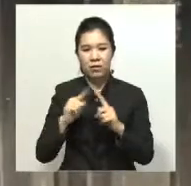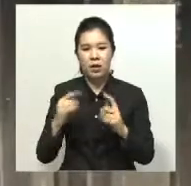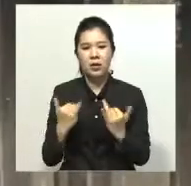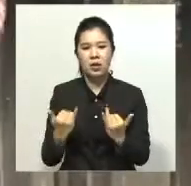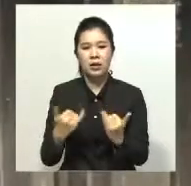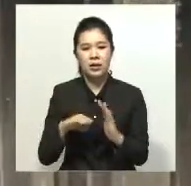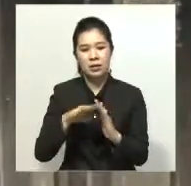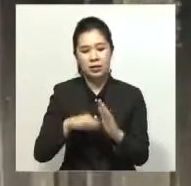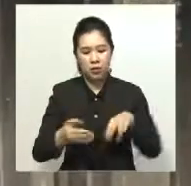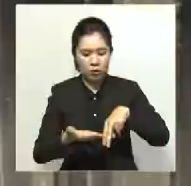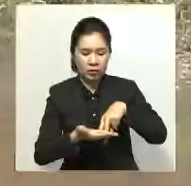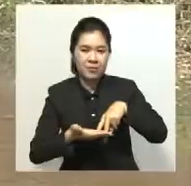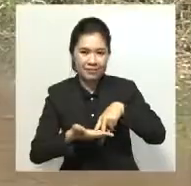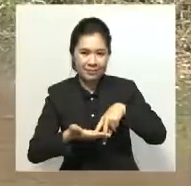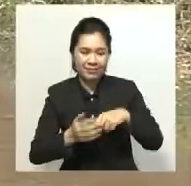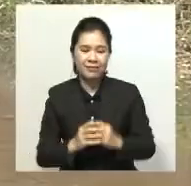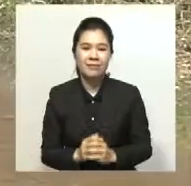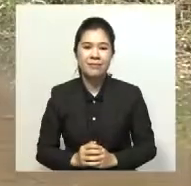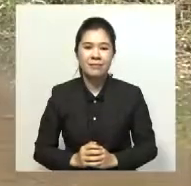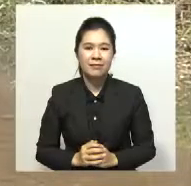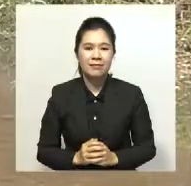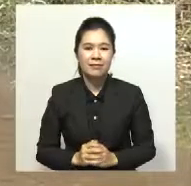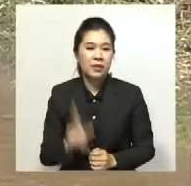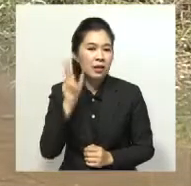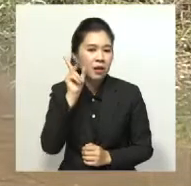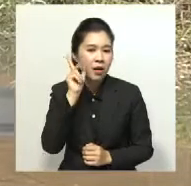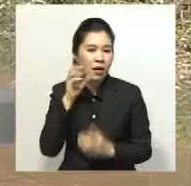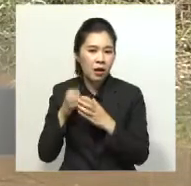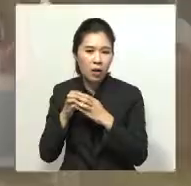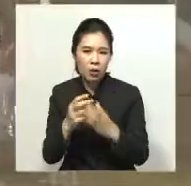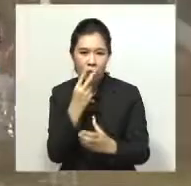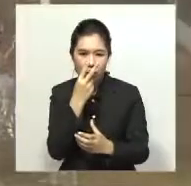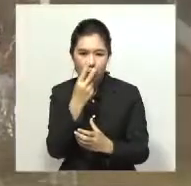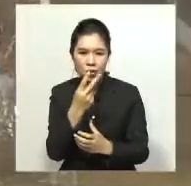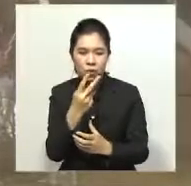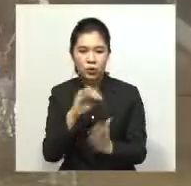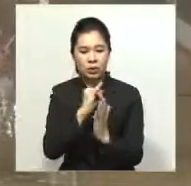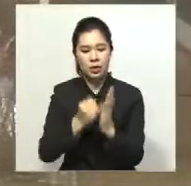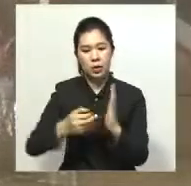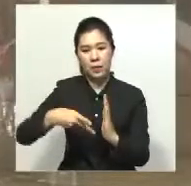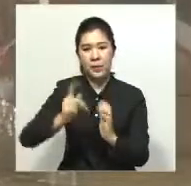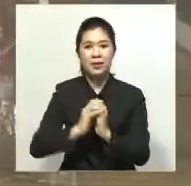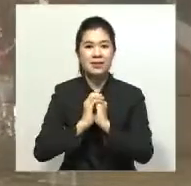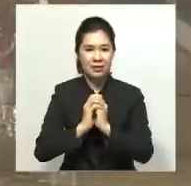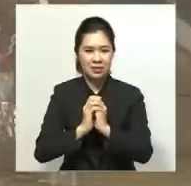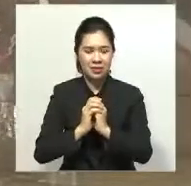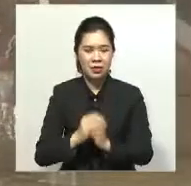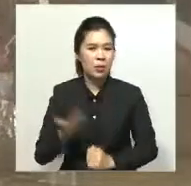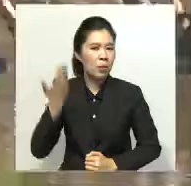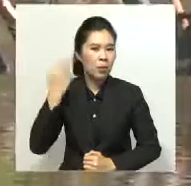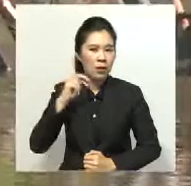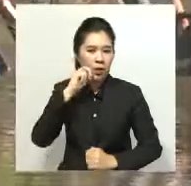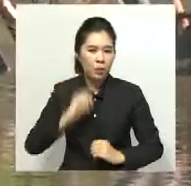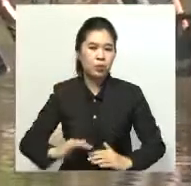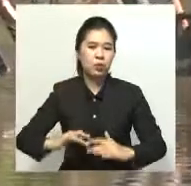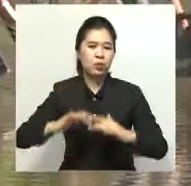อนนี้อยู่ที่ประมาณหน้าแข้งค่ะทีมข่าวเกาะติดสถานการณ์น้ำที่อำเภอกบินบุรีจังหวัดปราจีนบุรีหลังมีน้ำท่วมขังประ